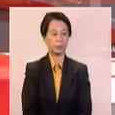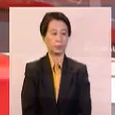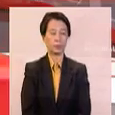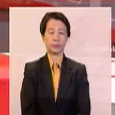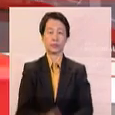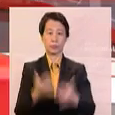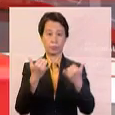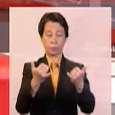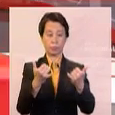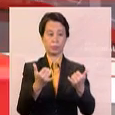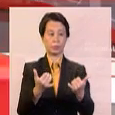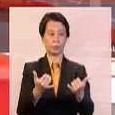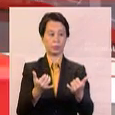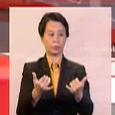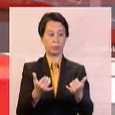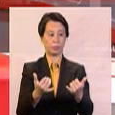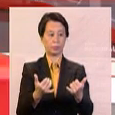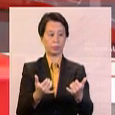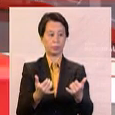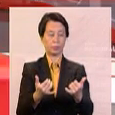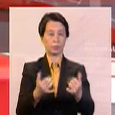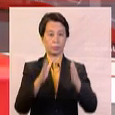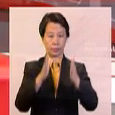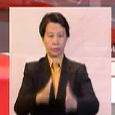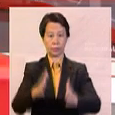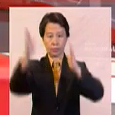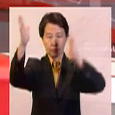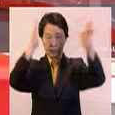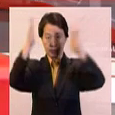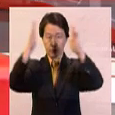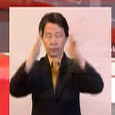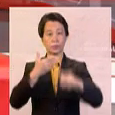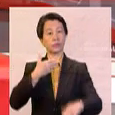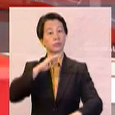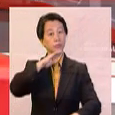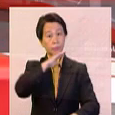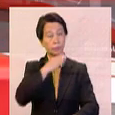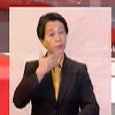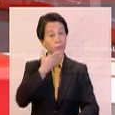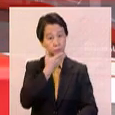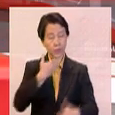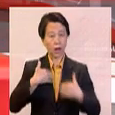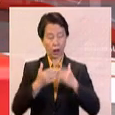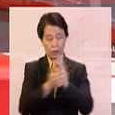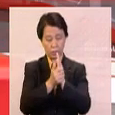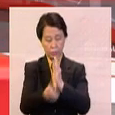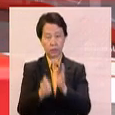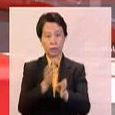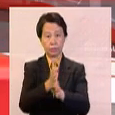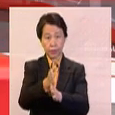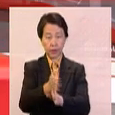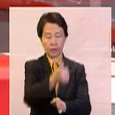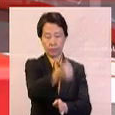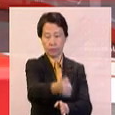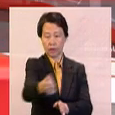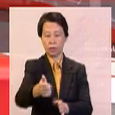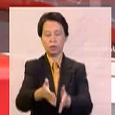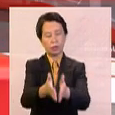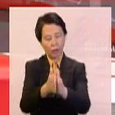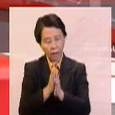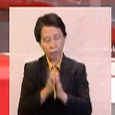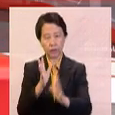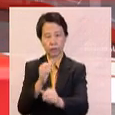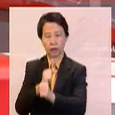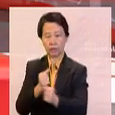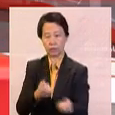Baik, saudara, kita ke perkembangan seterusnya. Warga Malaysia, khususnya golongan muda yang mempunyai kepakaran dalam bidang masing-masing, diseru agar